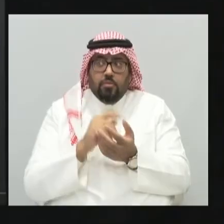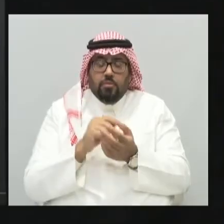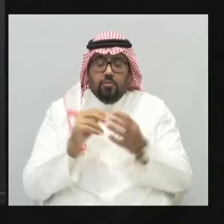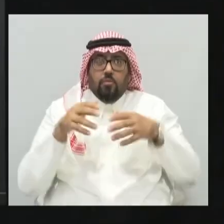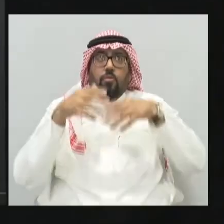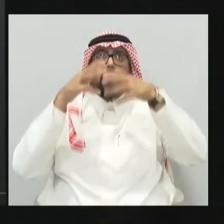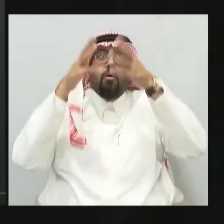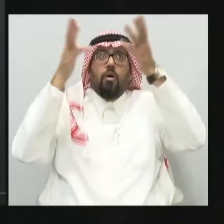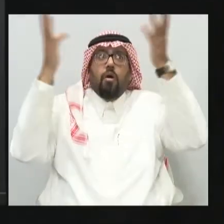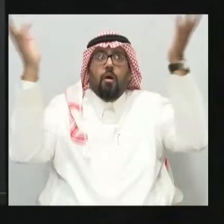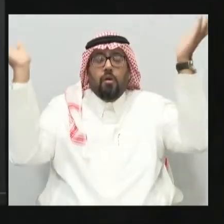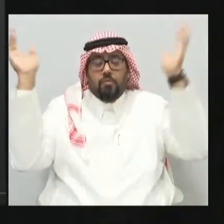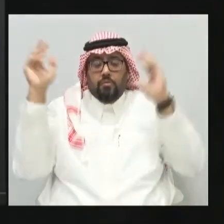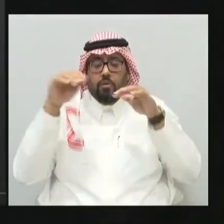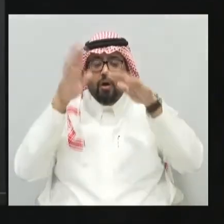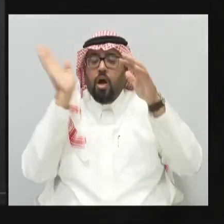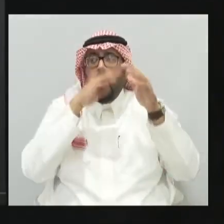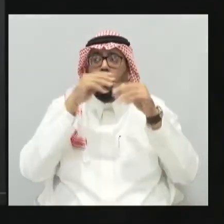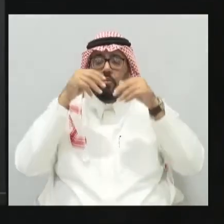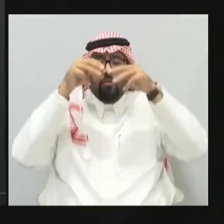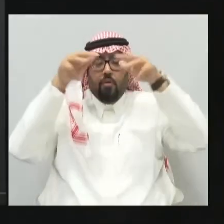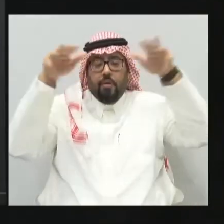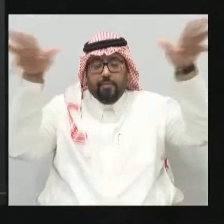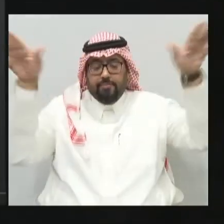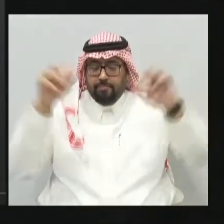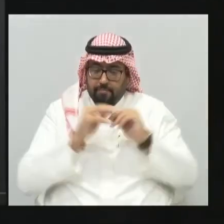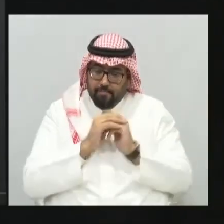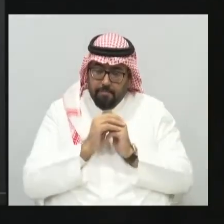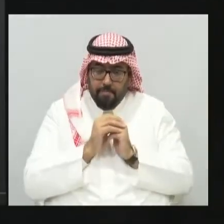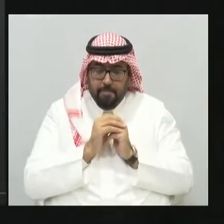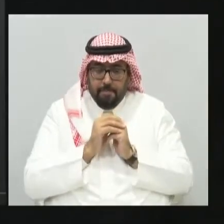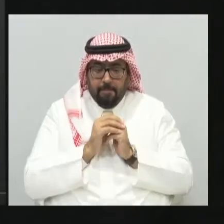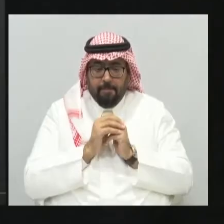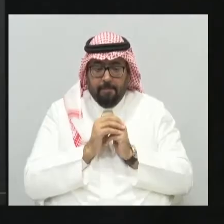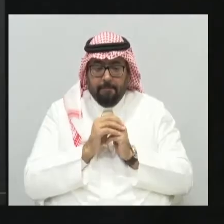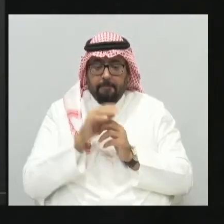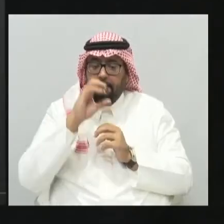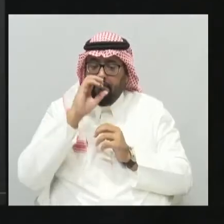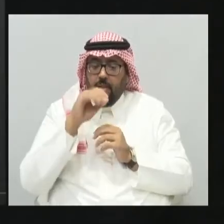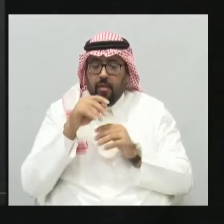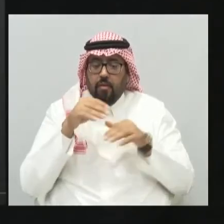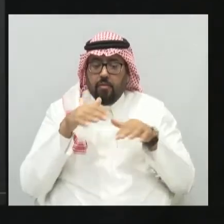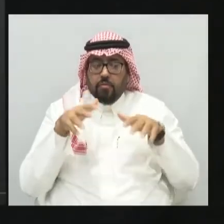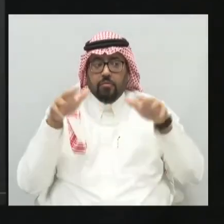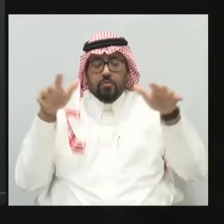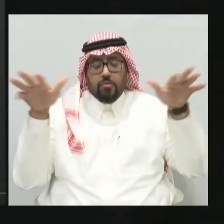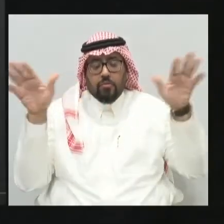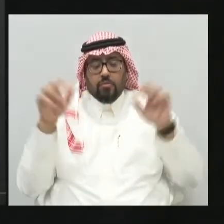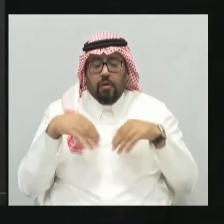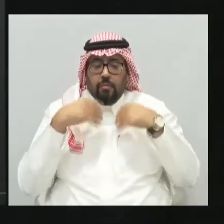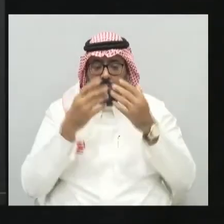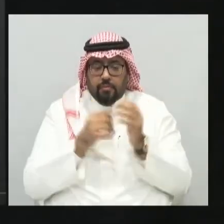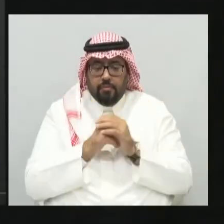البخاري ينتشر في الهواء يصير غاز كان ماء سائل لكن ينتشر